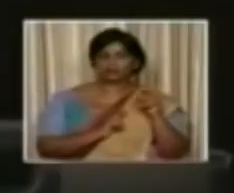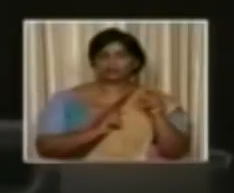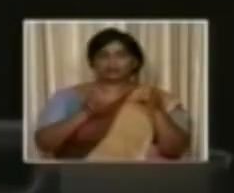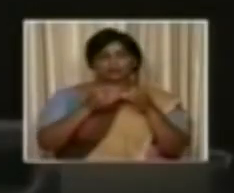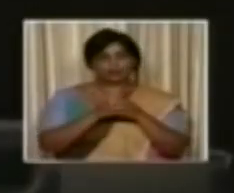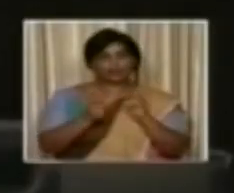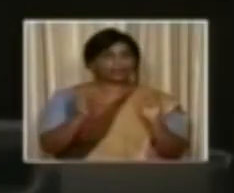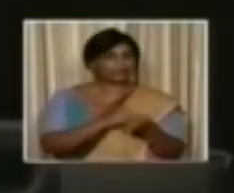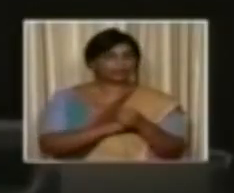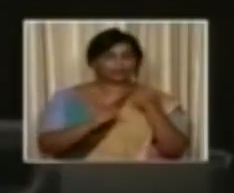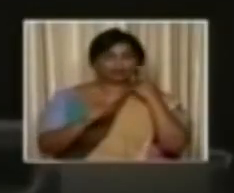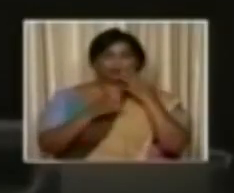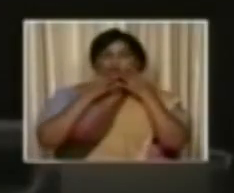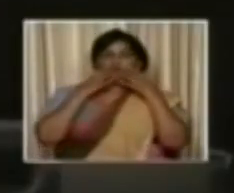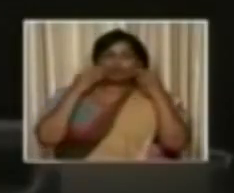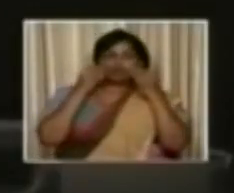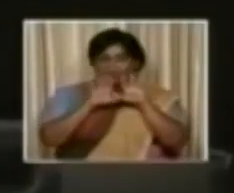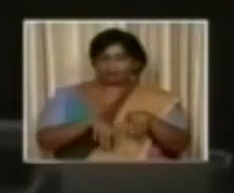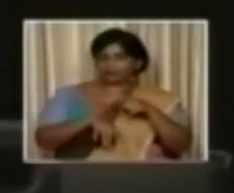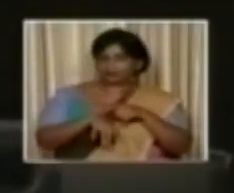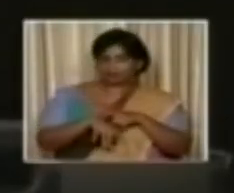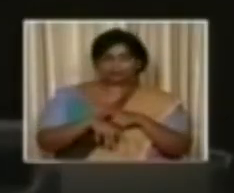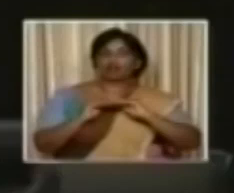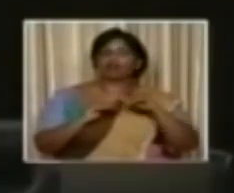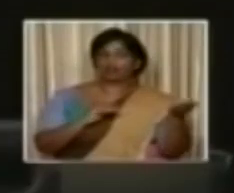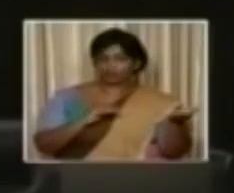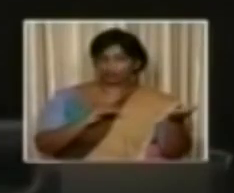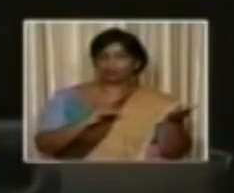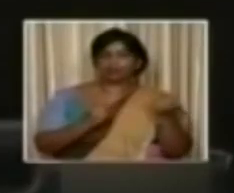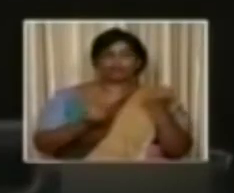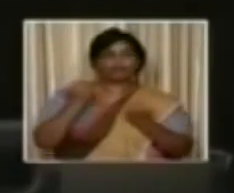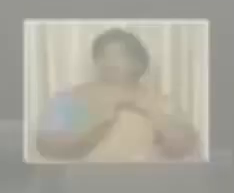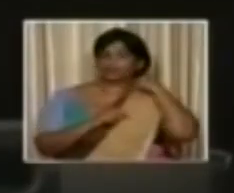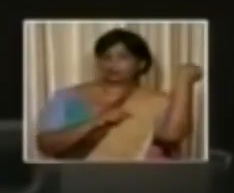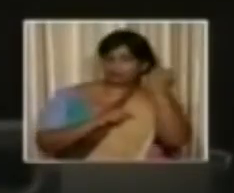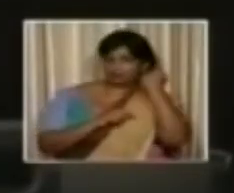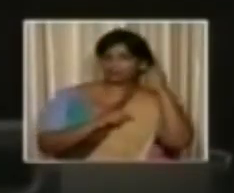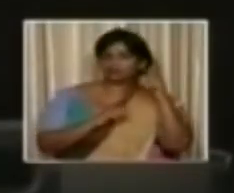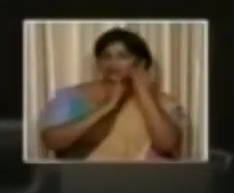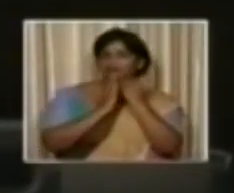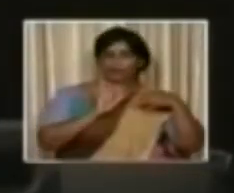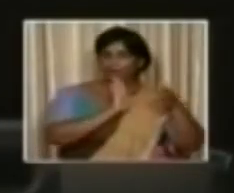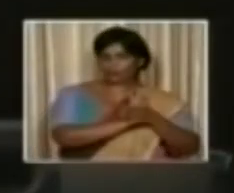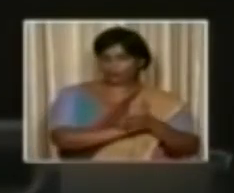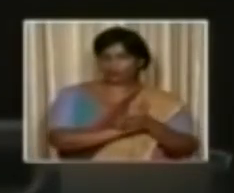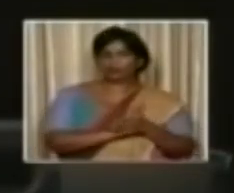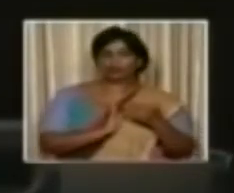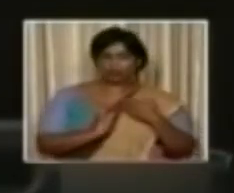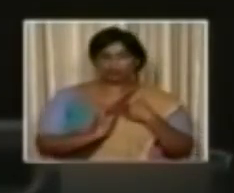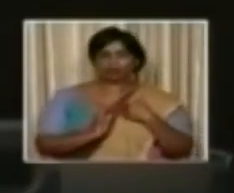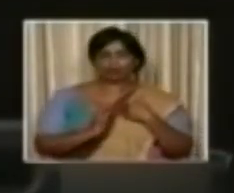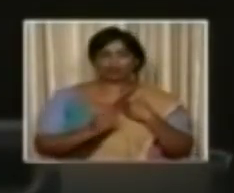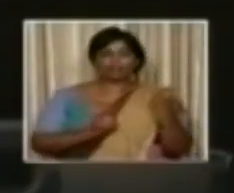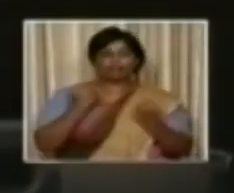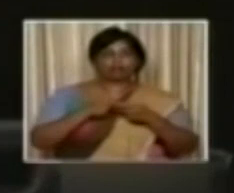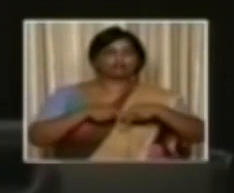தெரியாது. பார்த்திருந்தார் நல்லது. விஜித் ஹேரத் அவர்களும் கூற்றொன்றை முன்வைத்தார். அந்த கட்சியைச் சேர்ந்தவர்கள் கிரிக்கெட் தொடர்பில் பூனைகளைப் போல ஒதுங்கியிருந்த